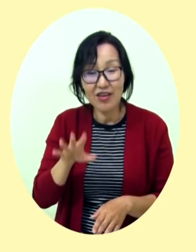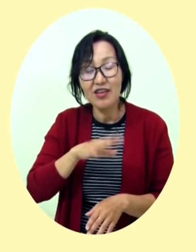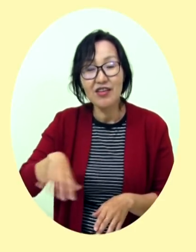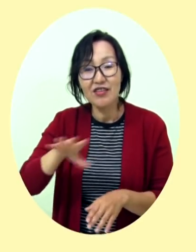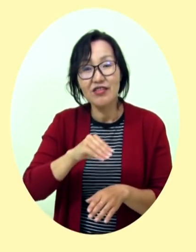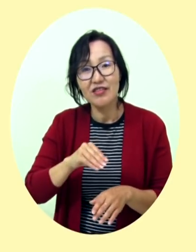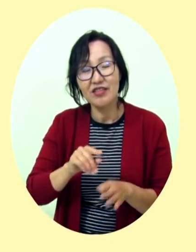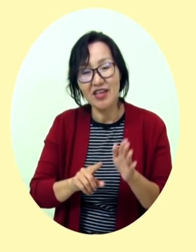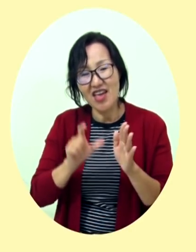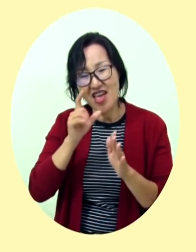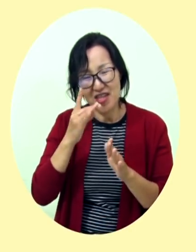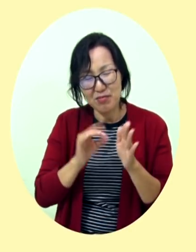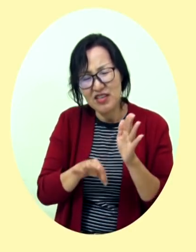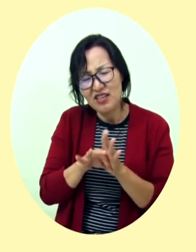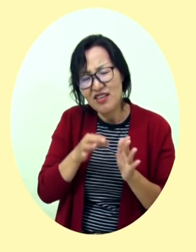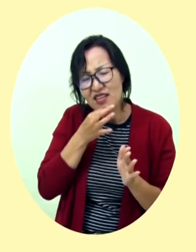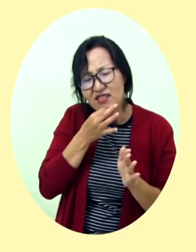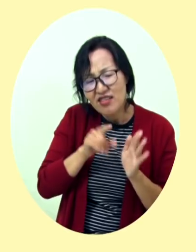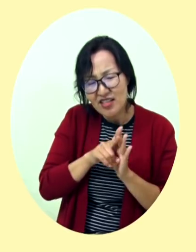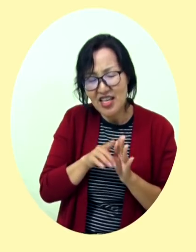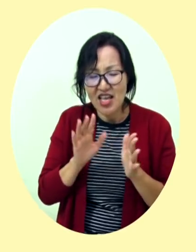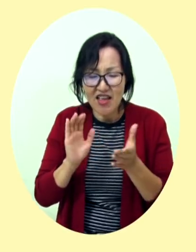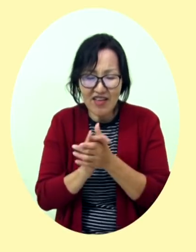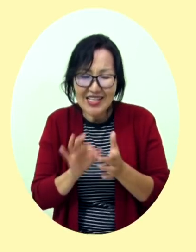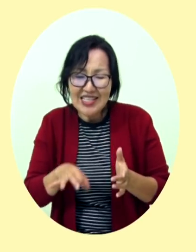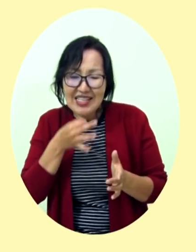ингээд эрдмийг эхнээс нь, эвийг эртнээс нь гэдэг